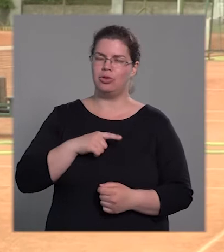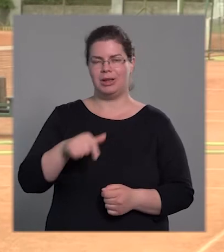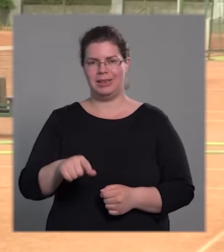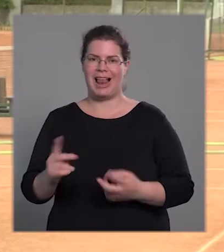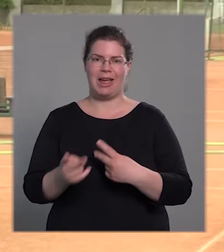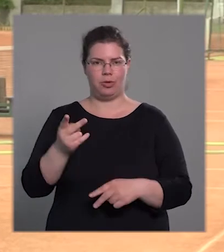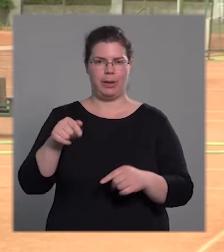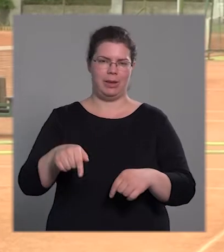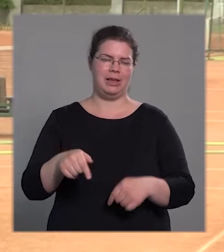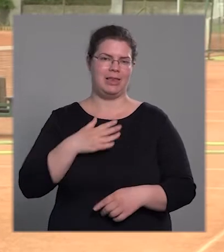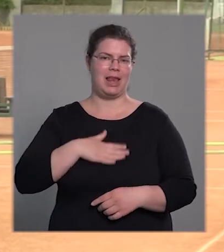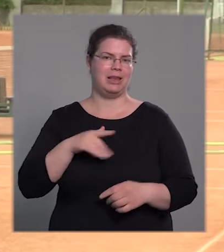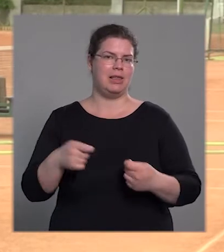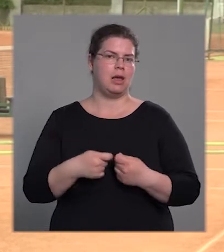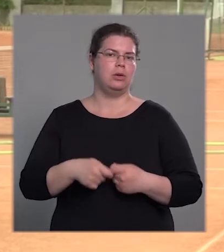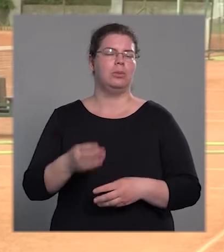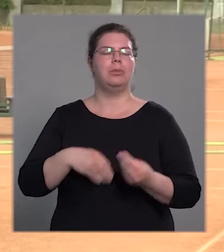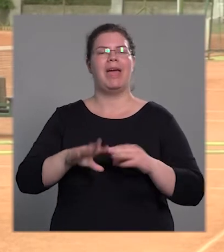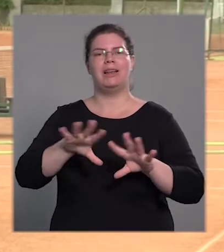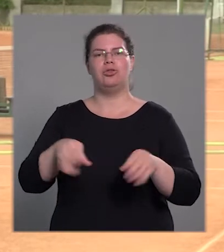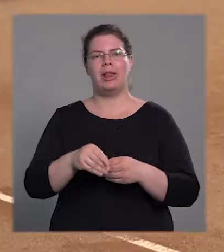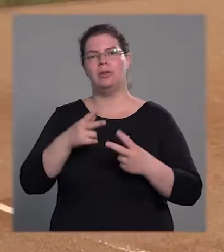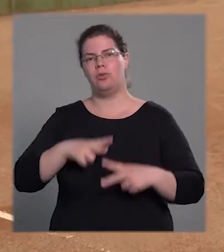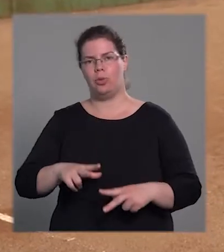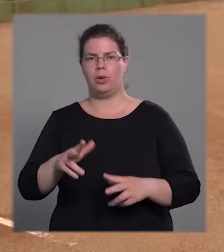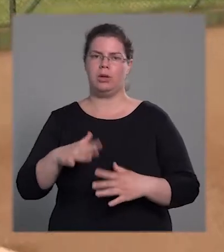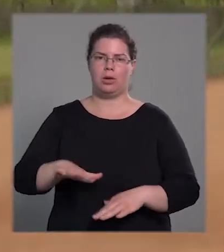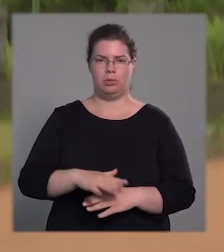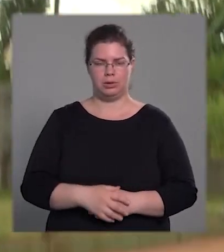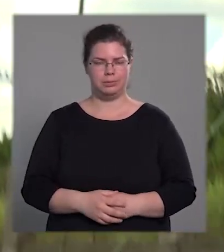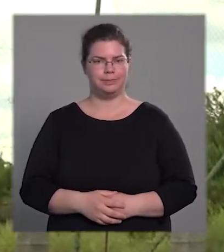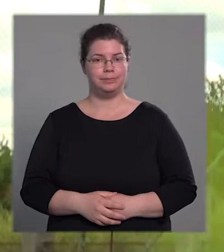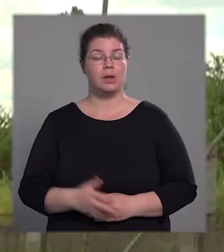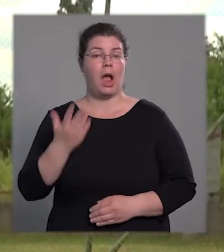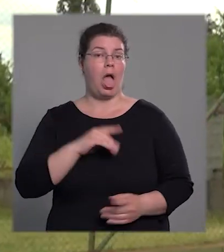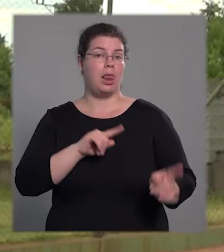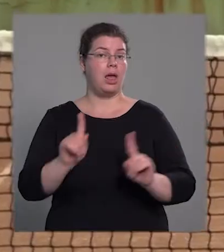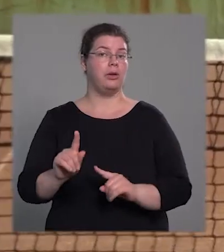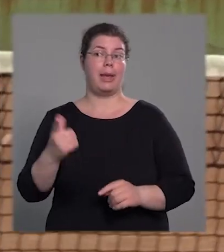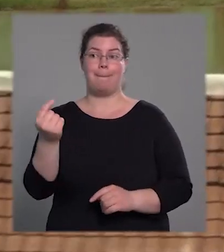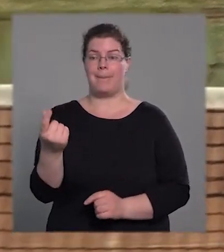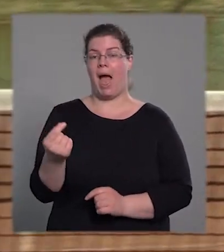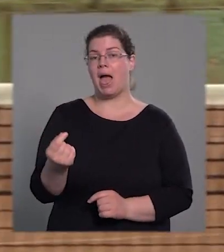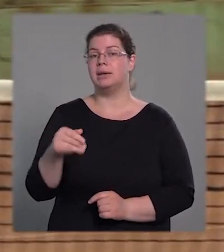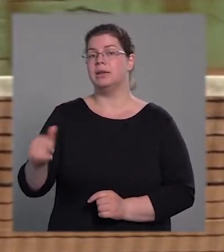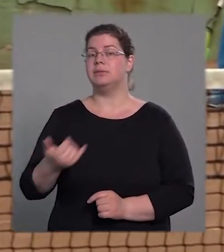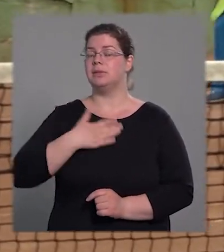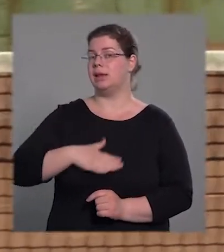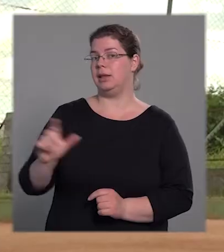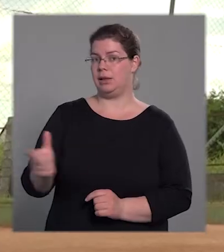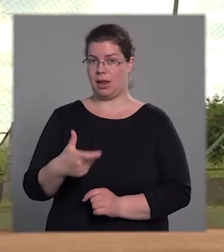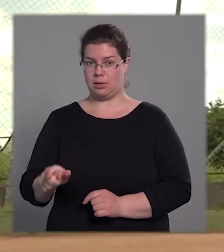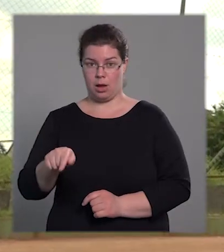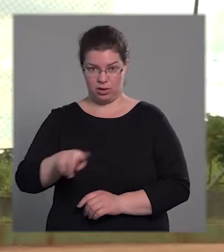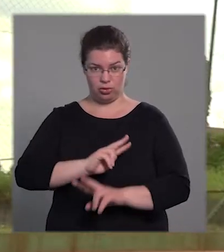legfőképpen itt szereti ezt a klubot, mert ez egy családias, nyugodt hangulatú klub. Hogyha lejön mondjuk egy pár, és mondjuk ők szeretnének teniszezni, akkor arra